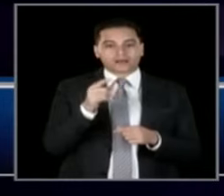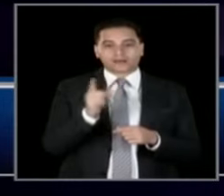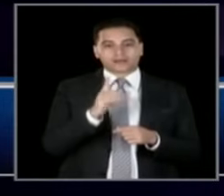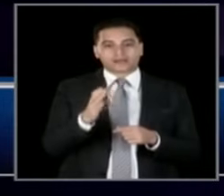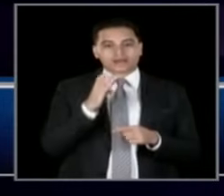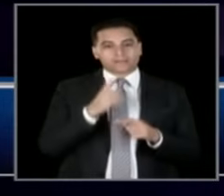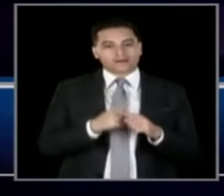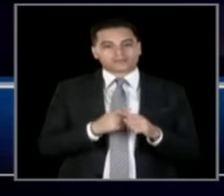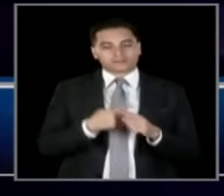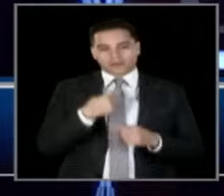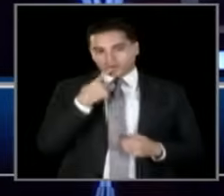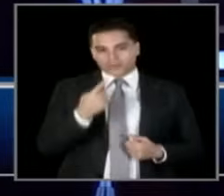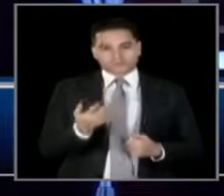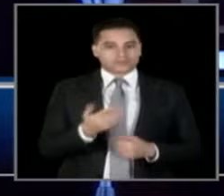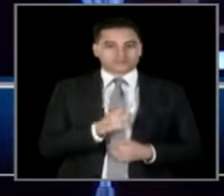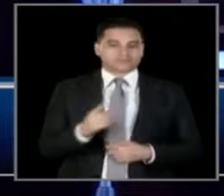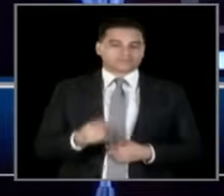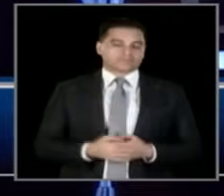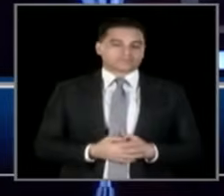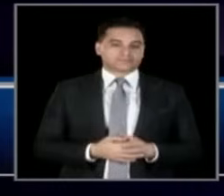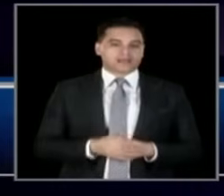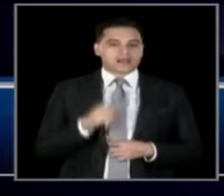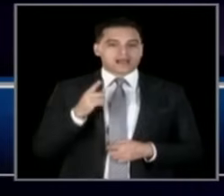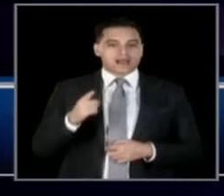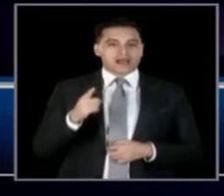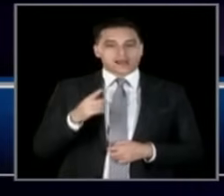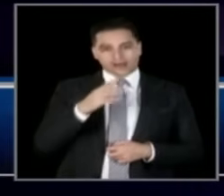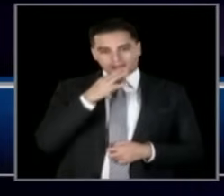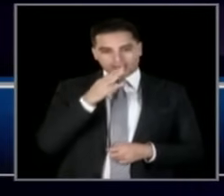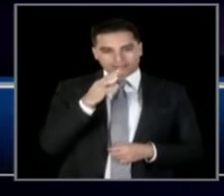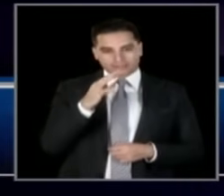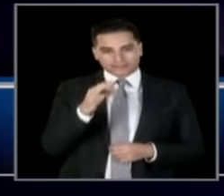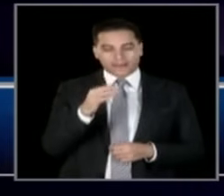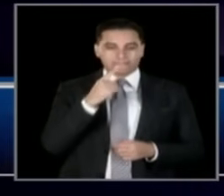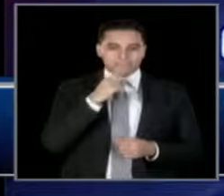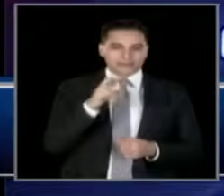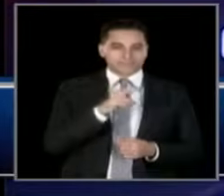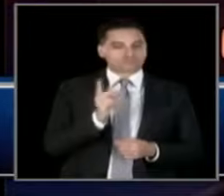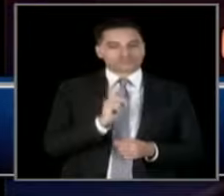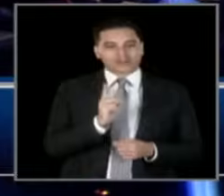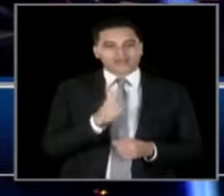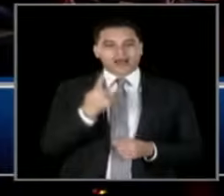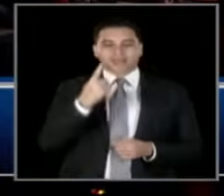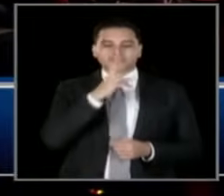لك. أنا قلت هي عزبة وملحة فما تنفعش. إجابة خاطئة.